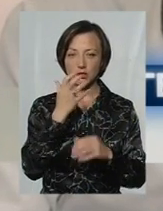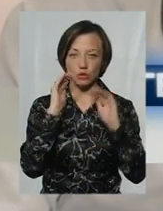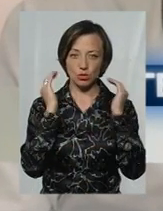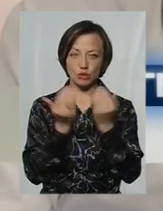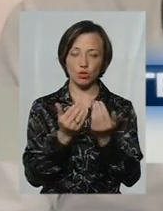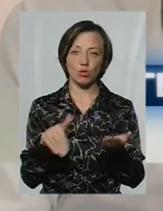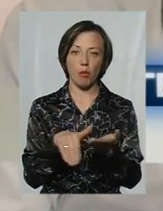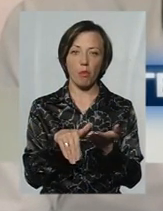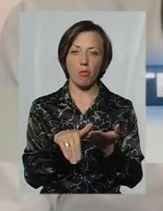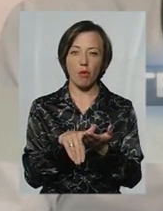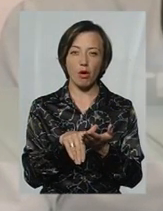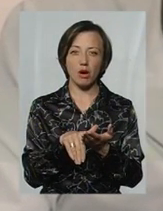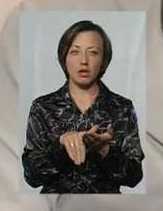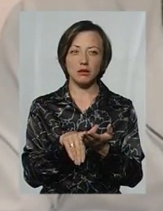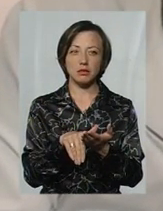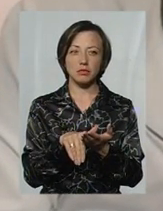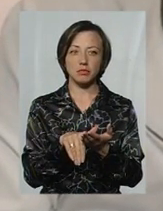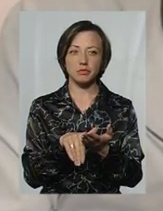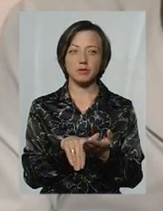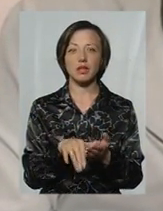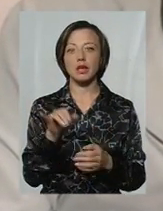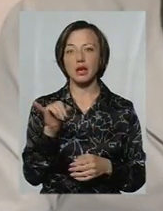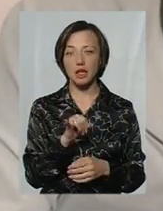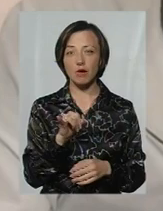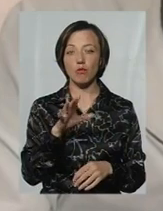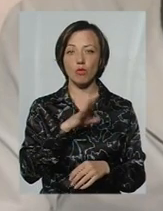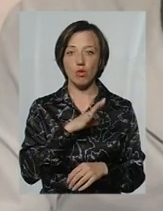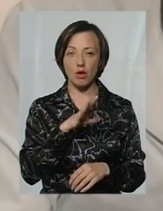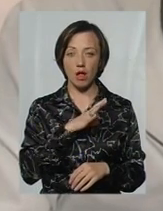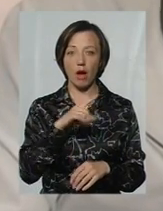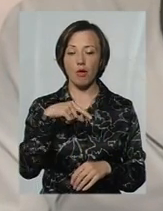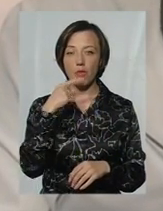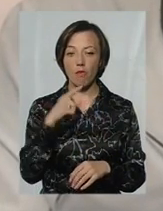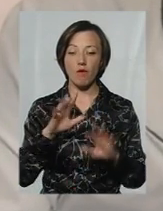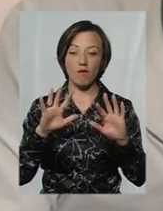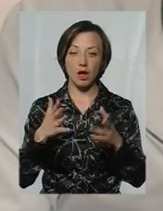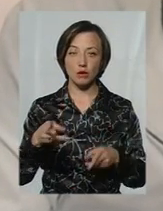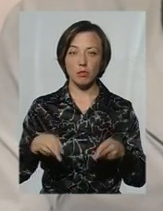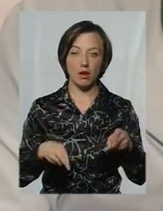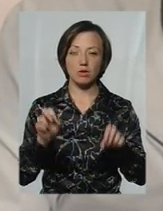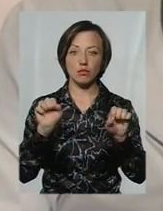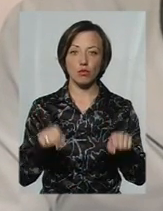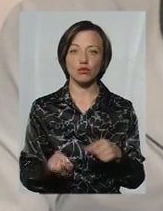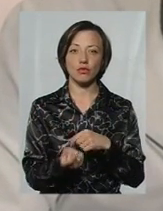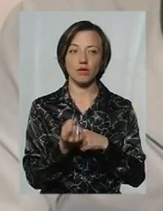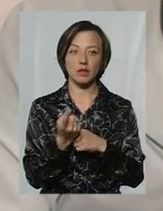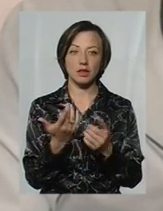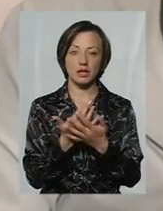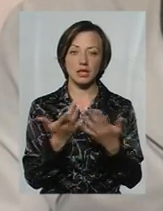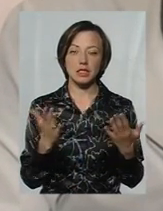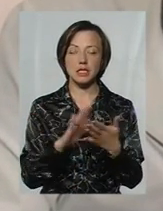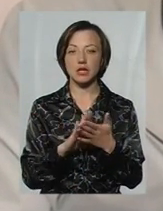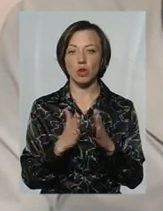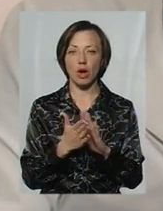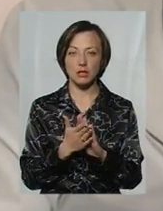допомоги, оскільки їх всіх не було. І стояла мова про те, що в ході оперативного втручання можуть виникнути різні